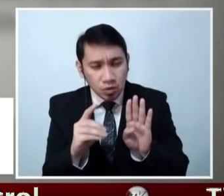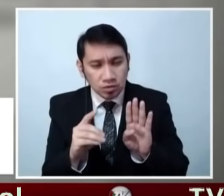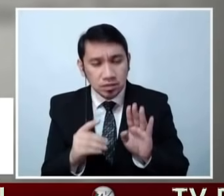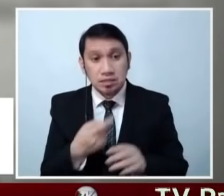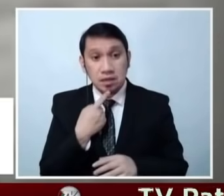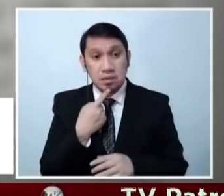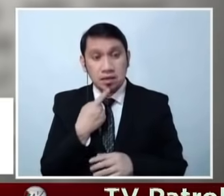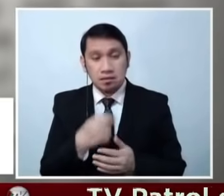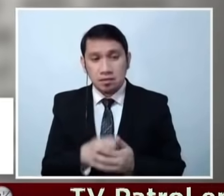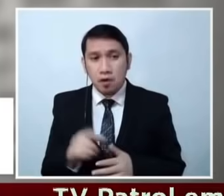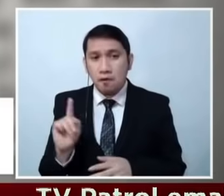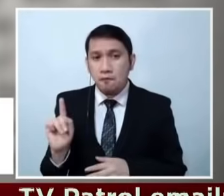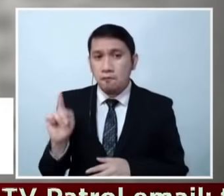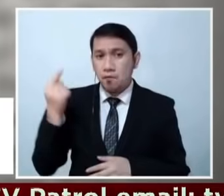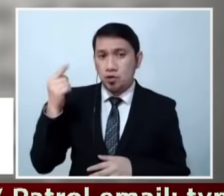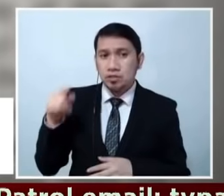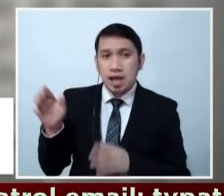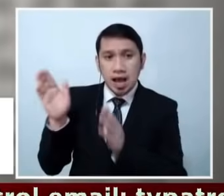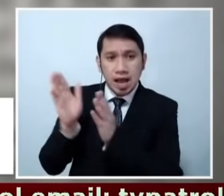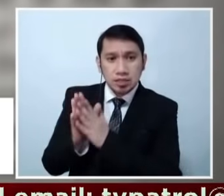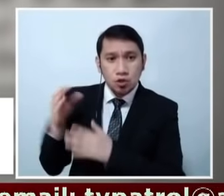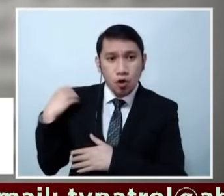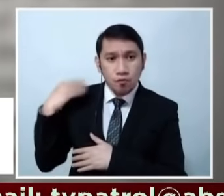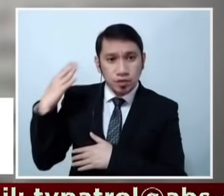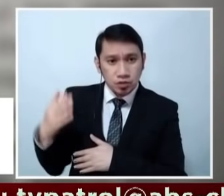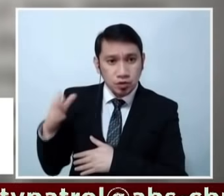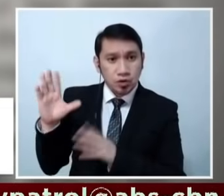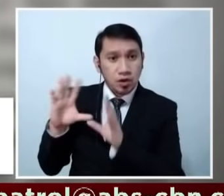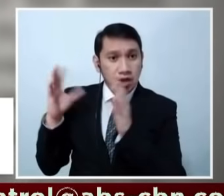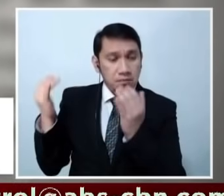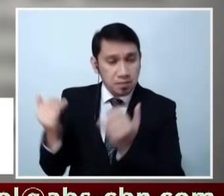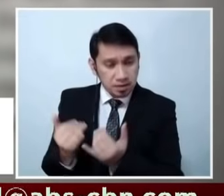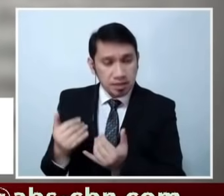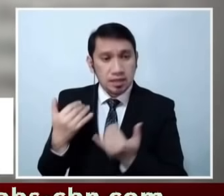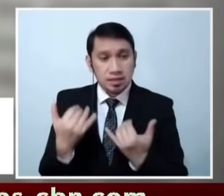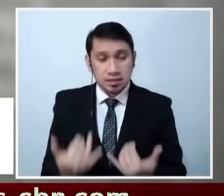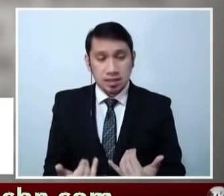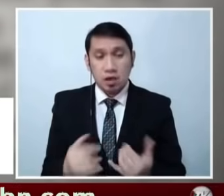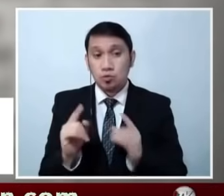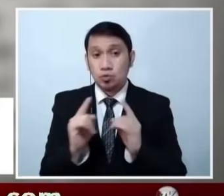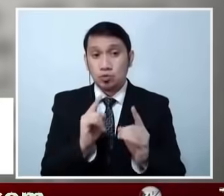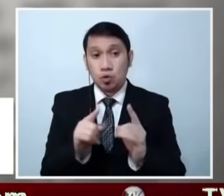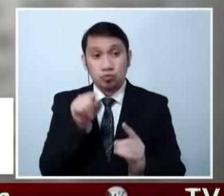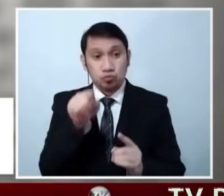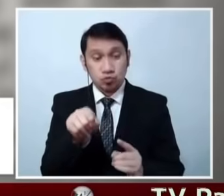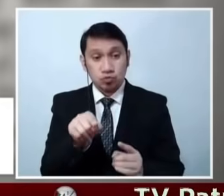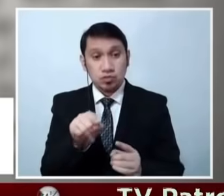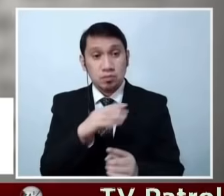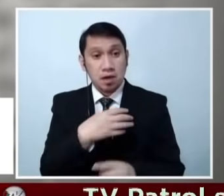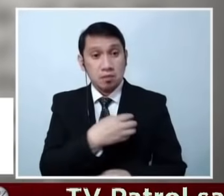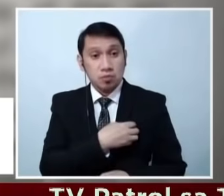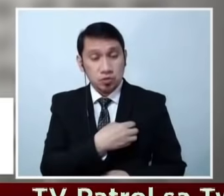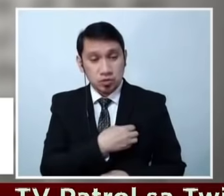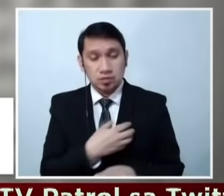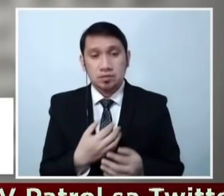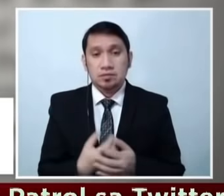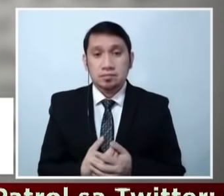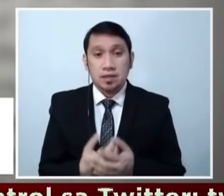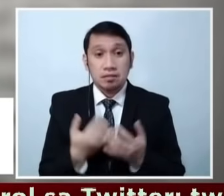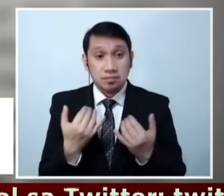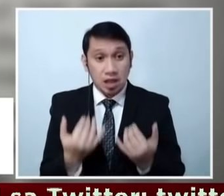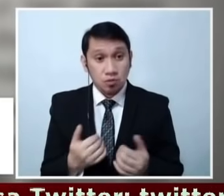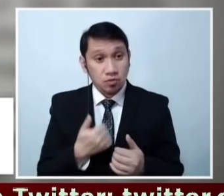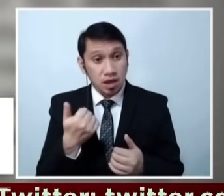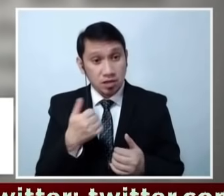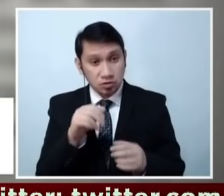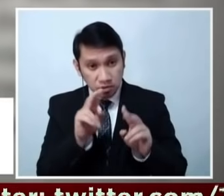mga opisyal ng kumpanya ng kanyang ama na nakipag-usap sa hepe ng San Juan Police. Sa mga follow-up operation kay Julian,